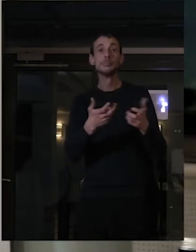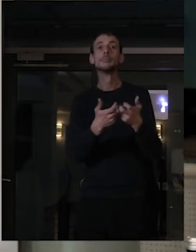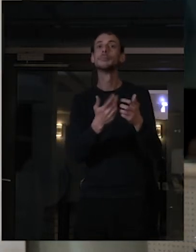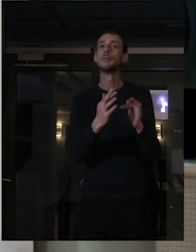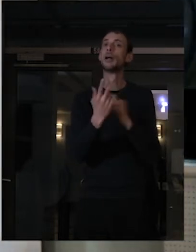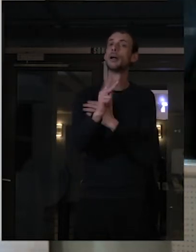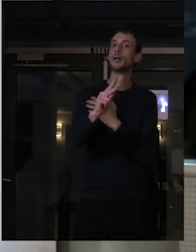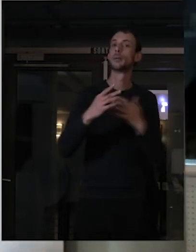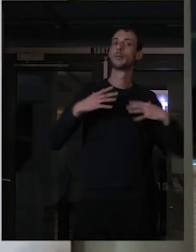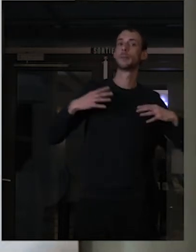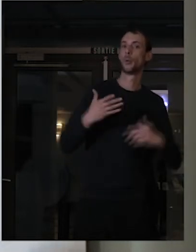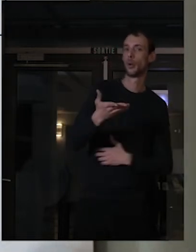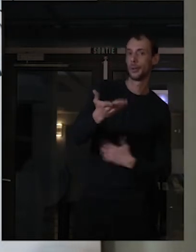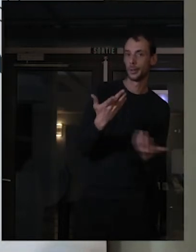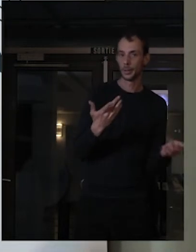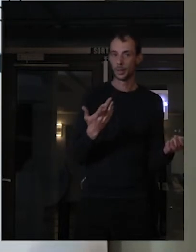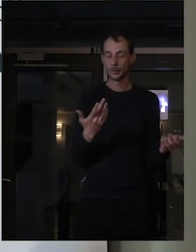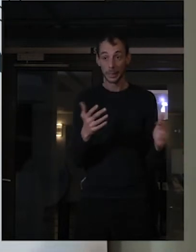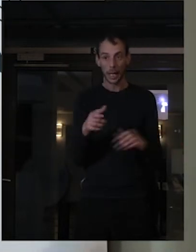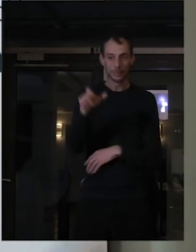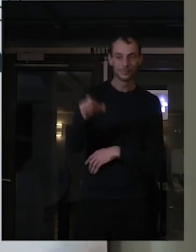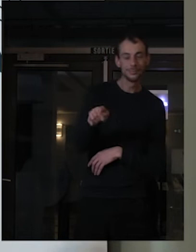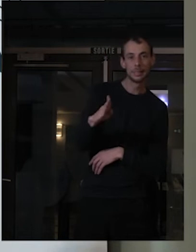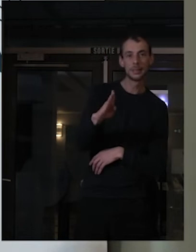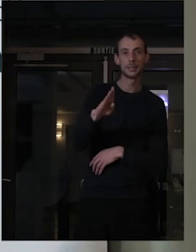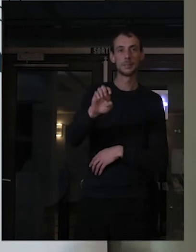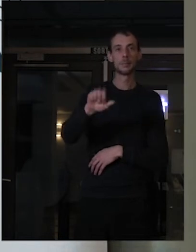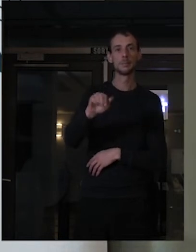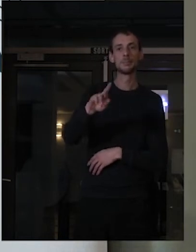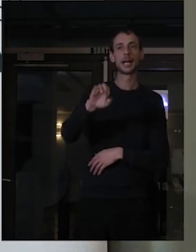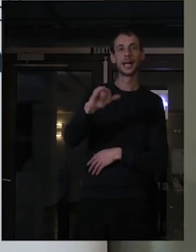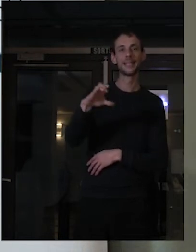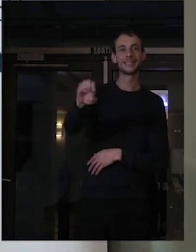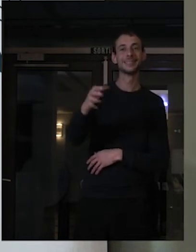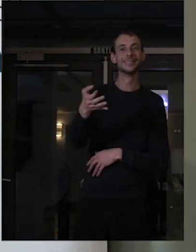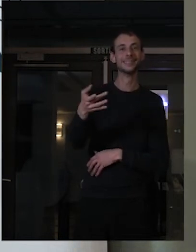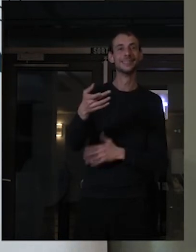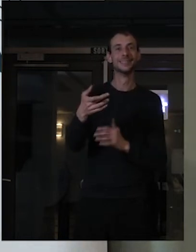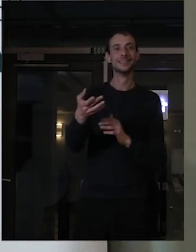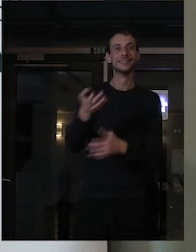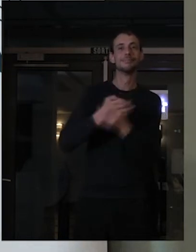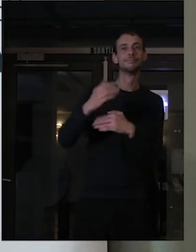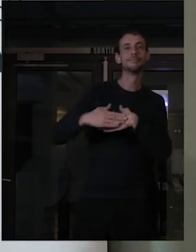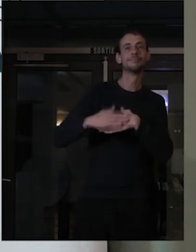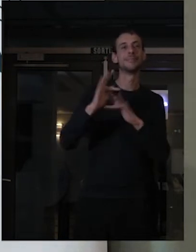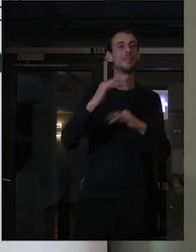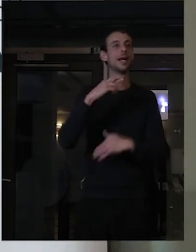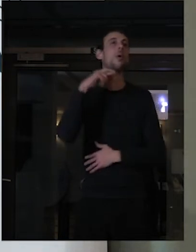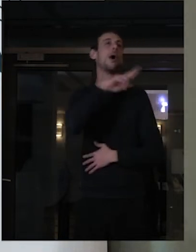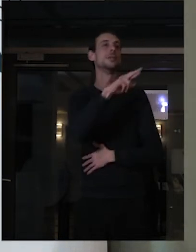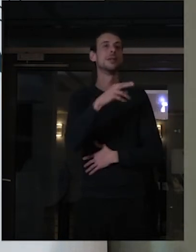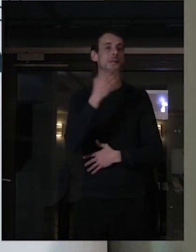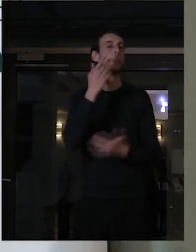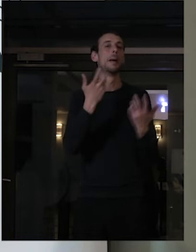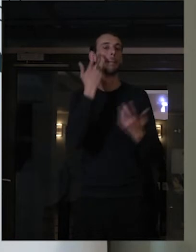Donc Béatrice, tu en as parlé un peu, cette omniprésence du rose. Alors je vous mets au défi d'aller dans les rayons de Décathlon. Pour